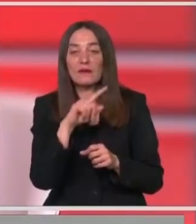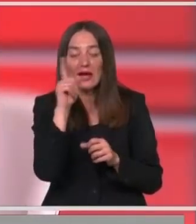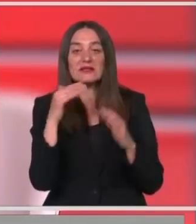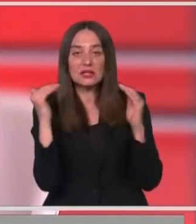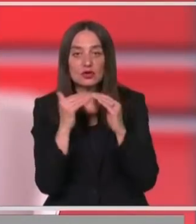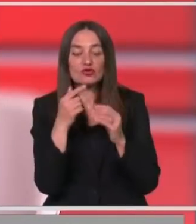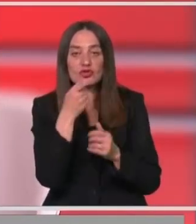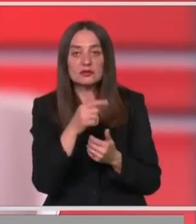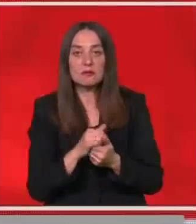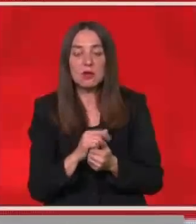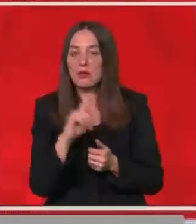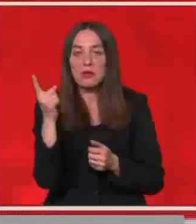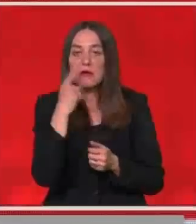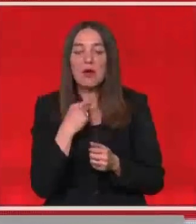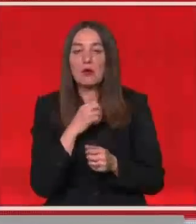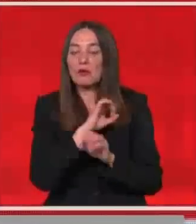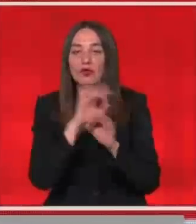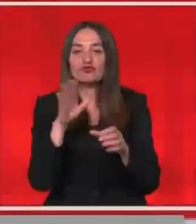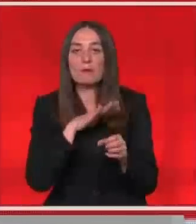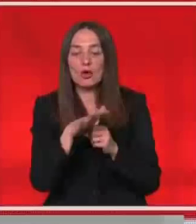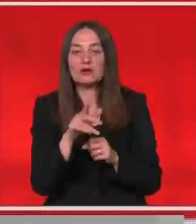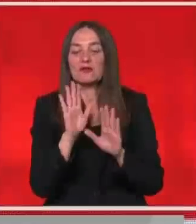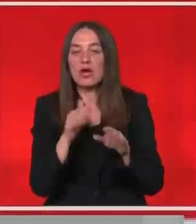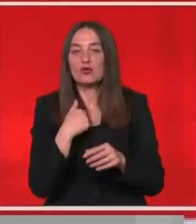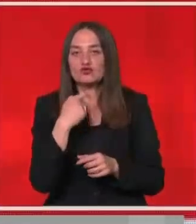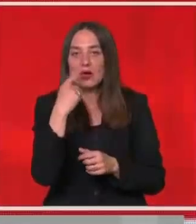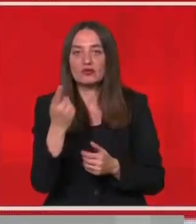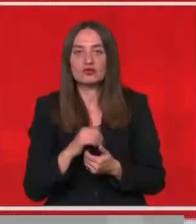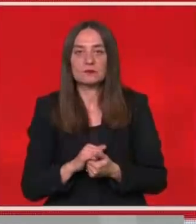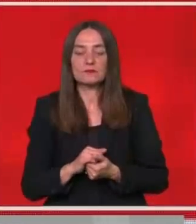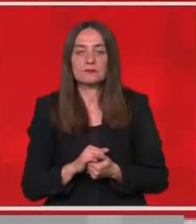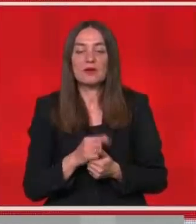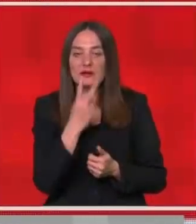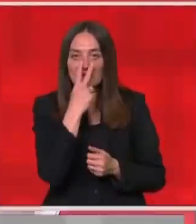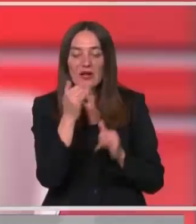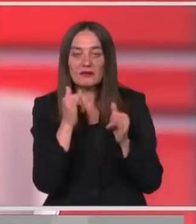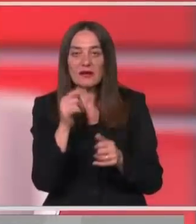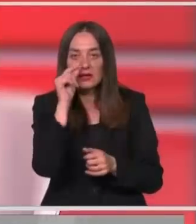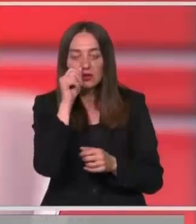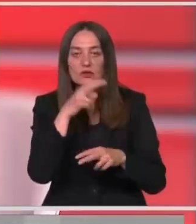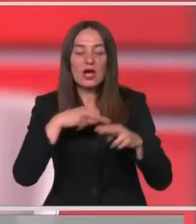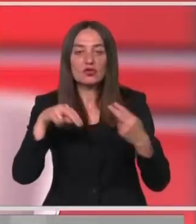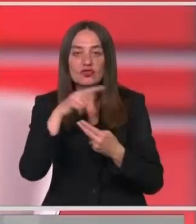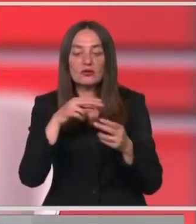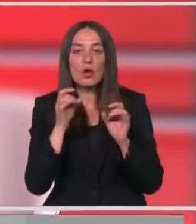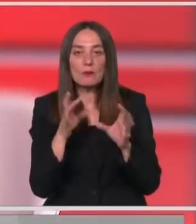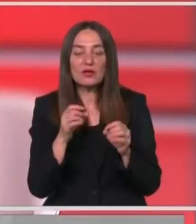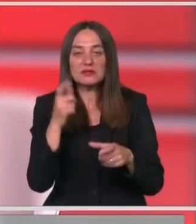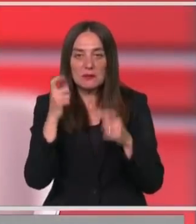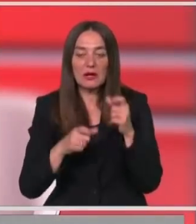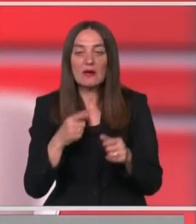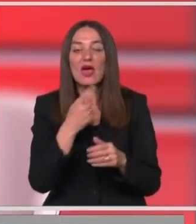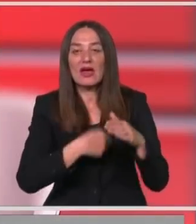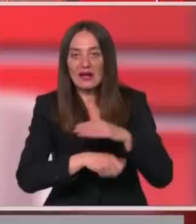složio sa tim? Nije rekao ništa protiv, tako ću reći. Jeste vidjeli danas ljude da šetaju po ulicama grada? Je